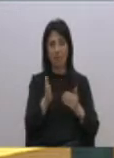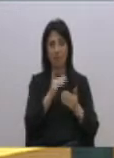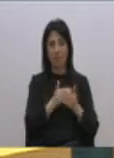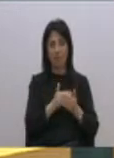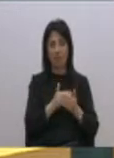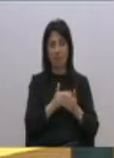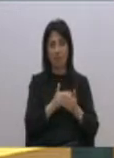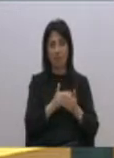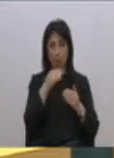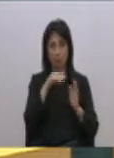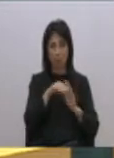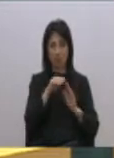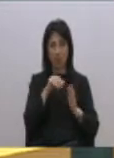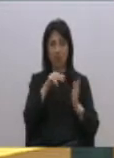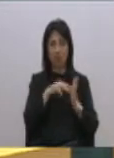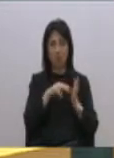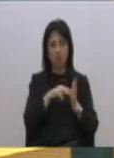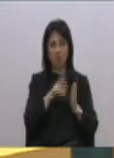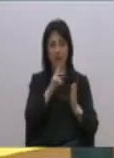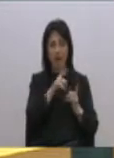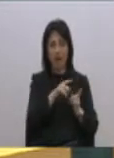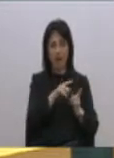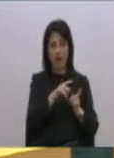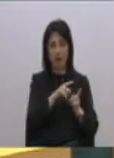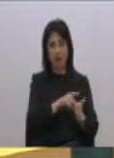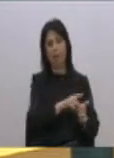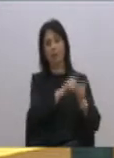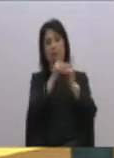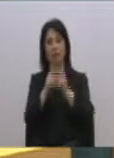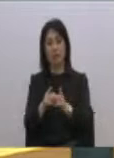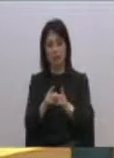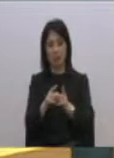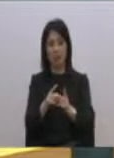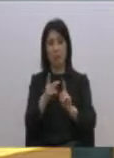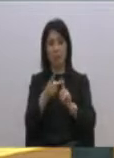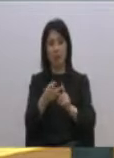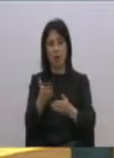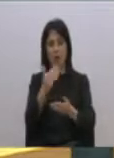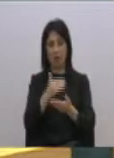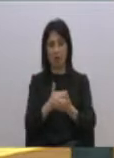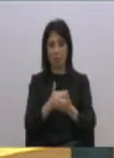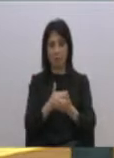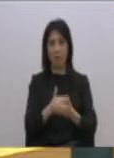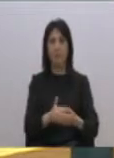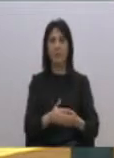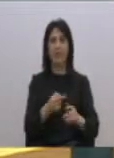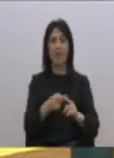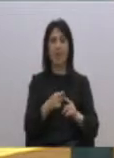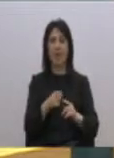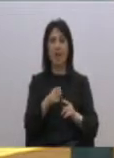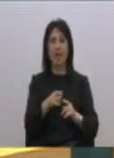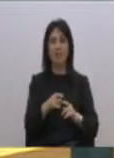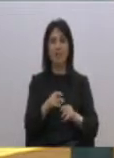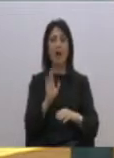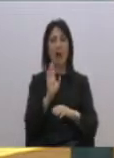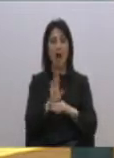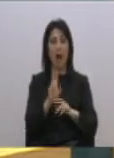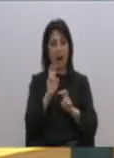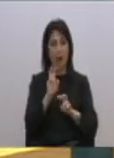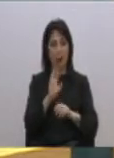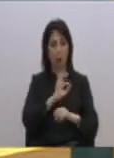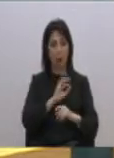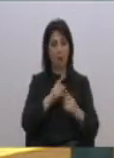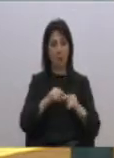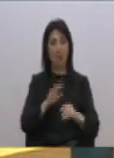შედეგად აფასებული კანდიდატები გადადიან შემდგომ ეტაპზე. ეს შემ განკარგულებით იუსტიციის